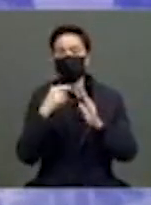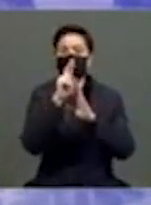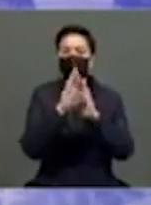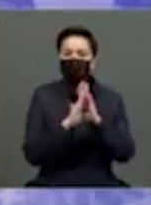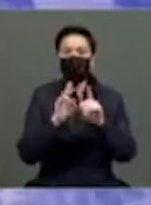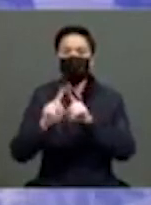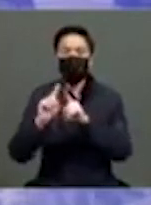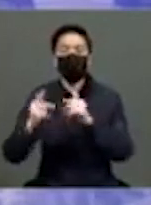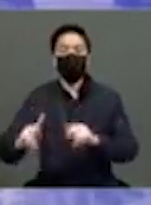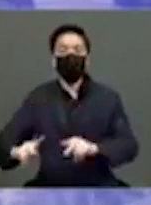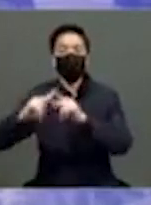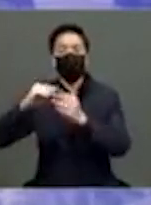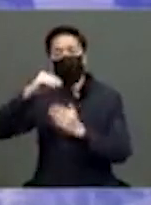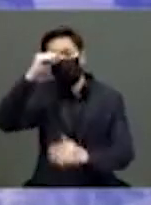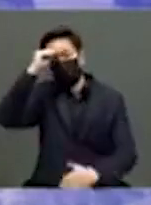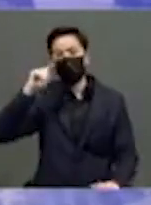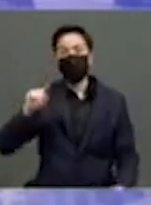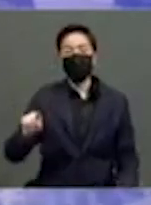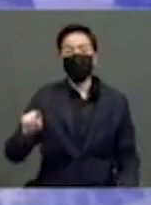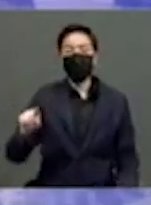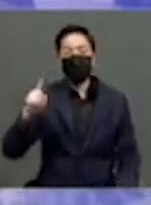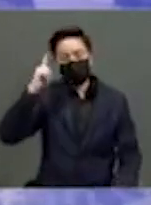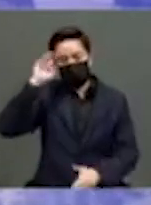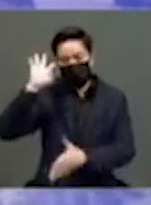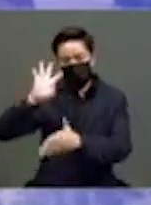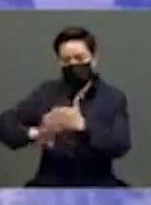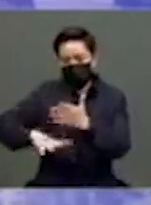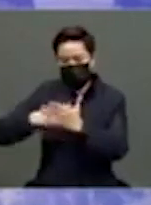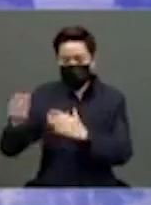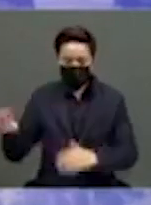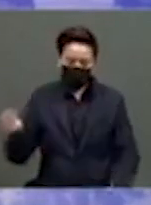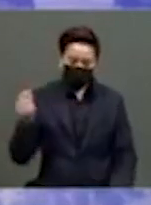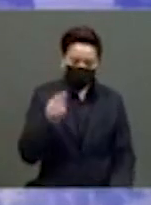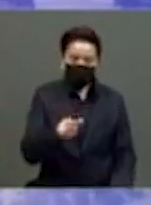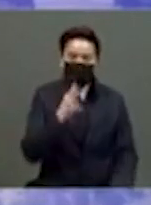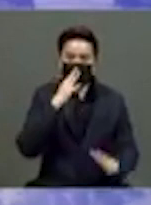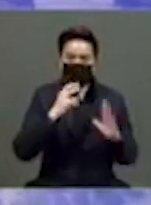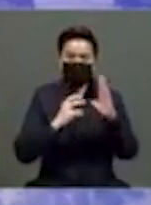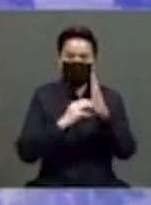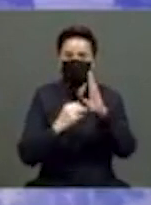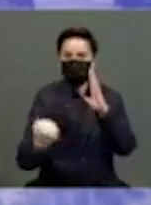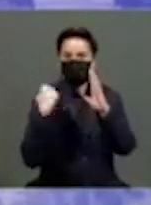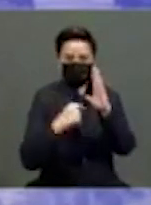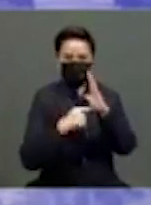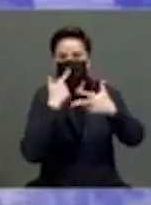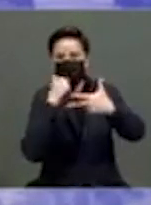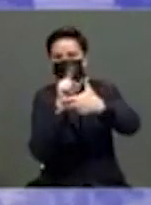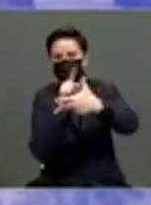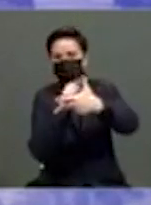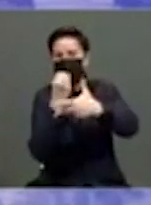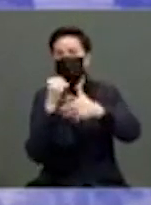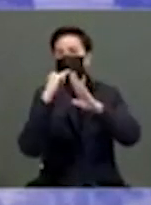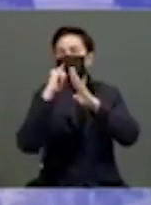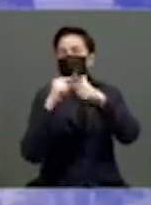ซึ่งทางกระทรวงศึกษาธิการก็ได้วางออกแบบมานะครับในโซนที่เป็นพื้นที่ควบคุมสูงสุดนี้ก็ให้